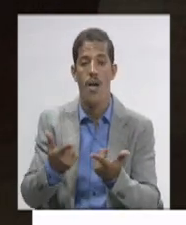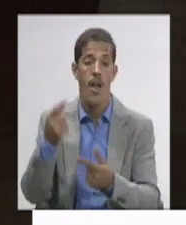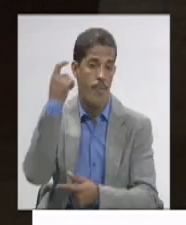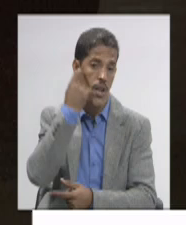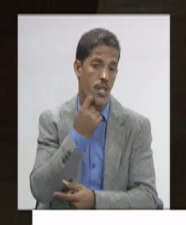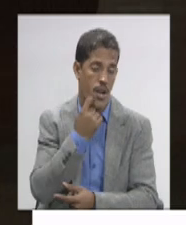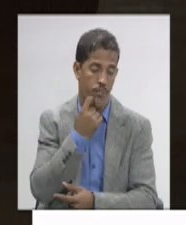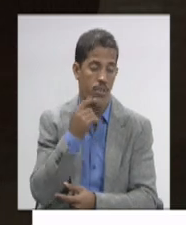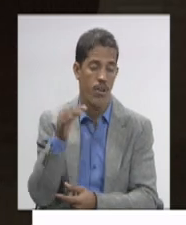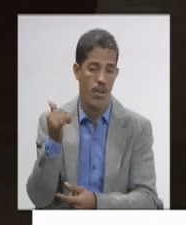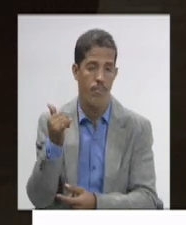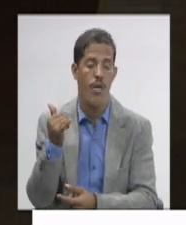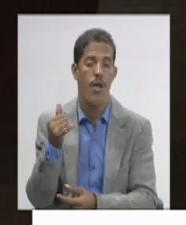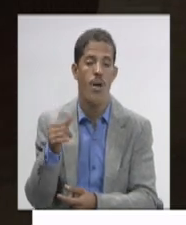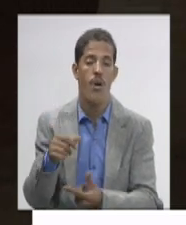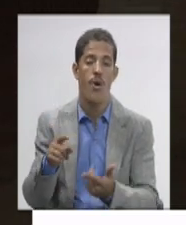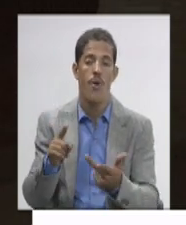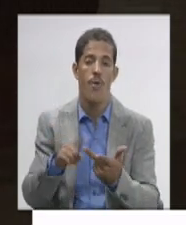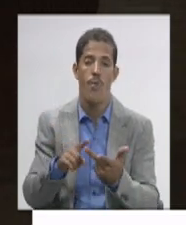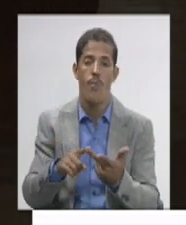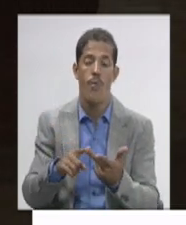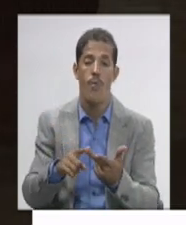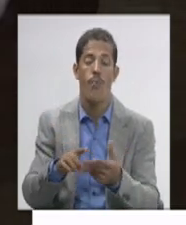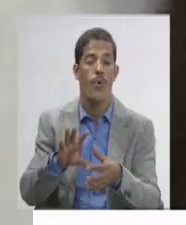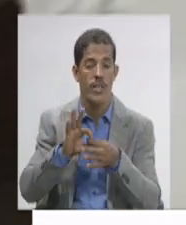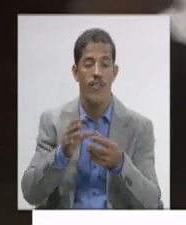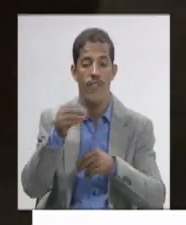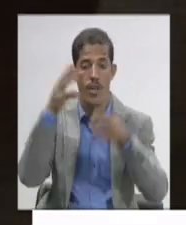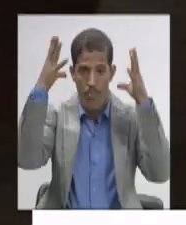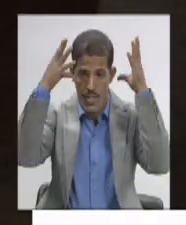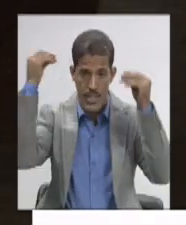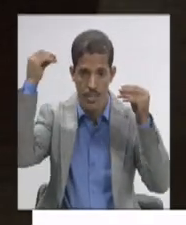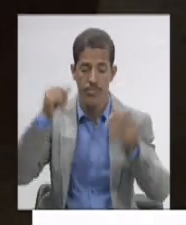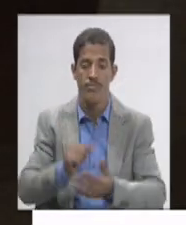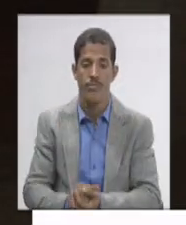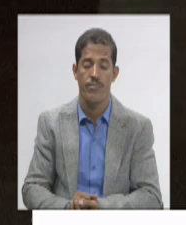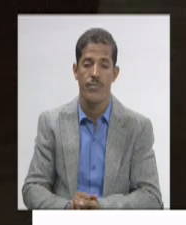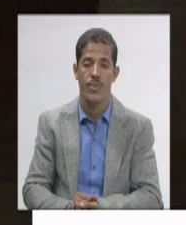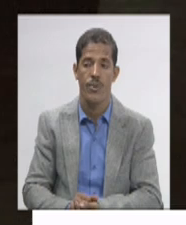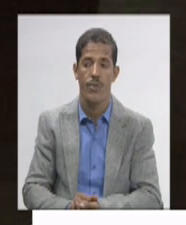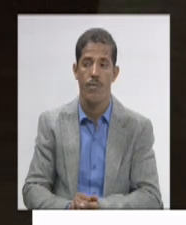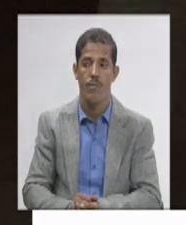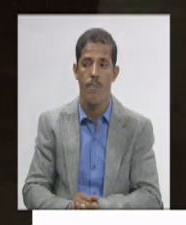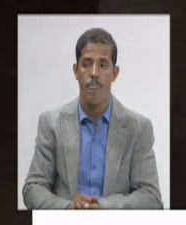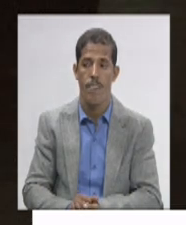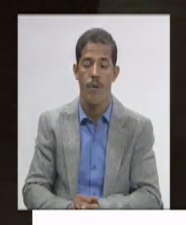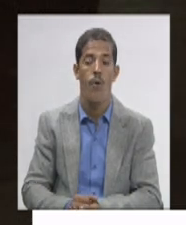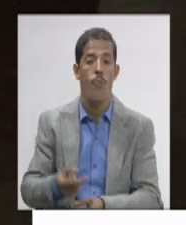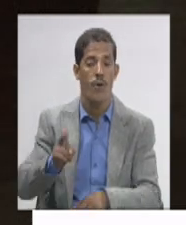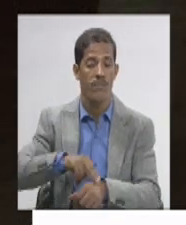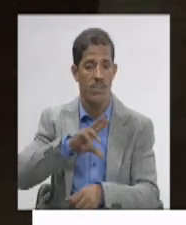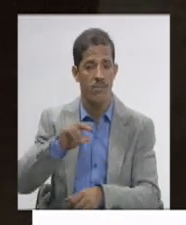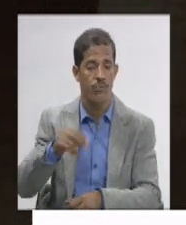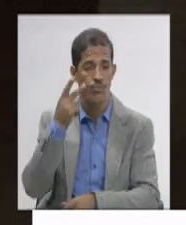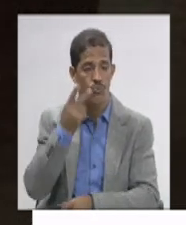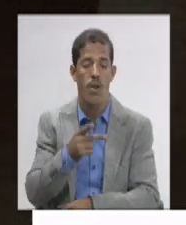العربيه المتحده ومن دوله المكسيك طيب وكما ذكرت المهرجان